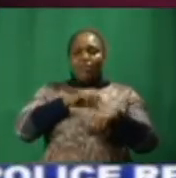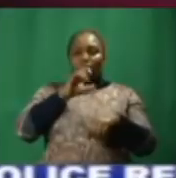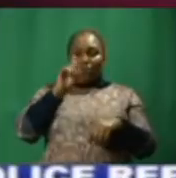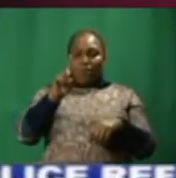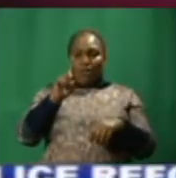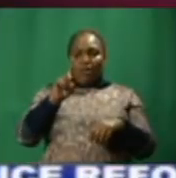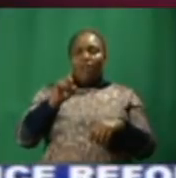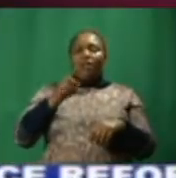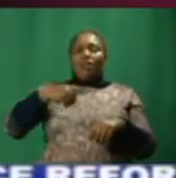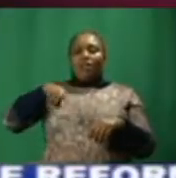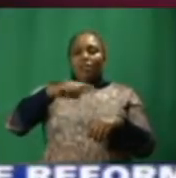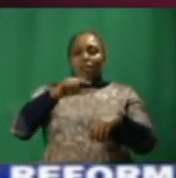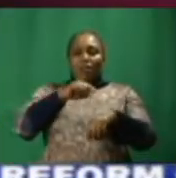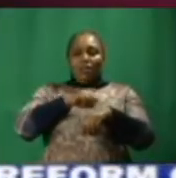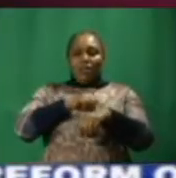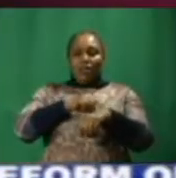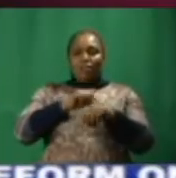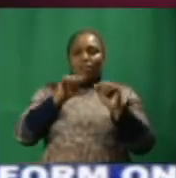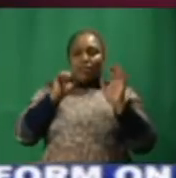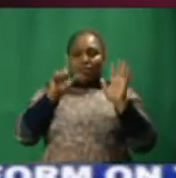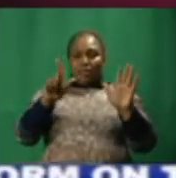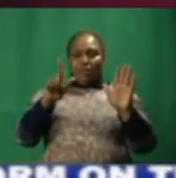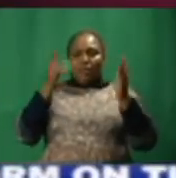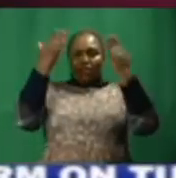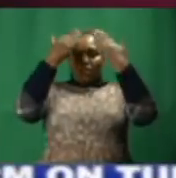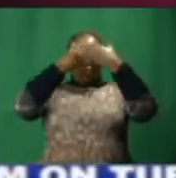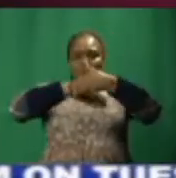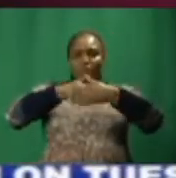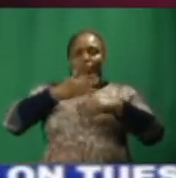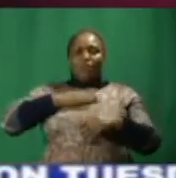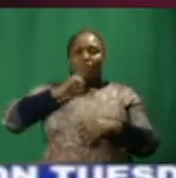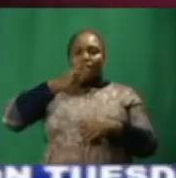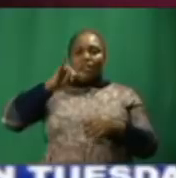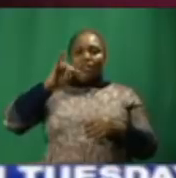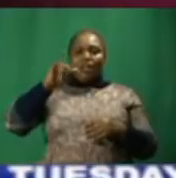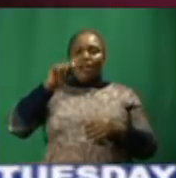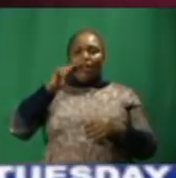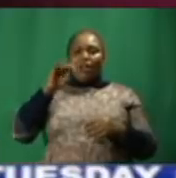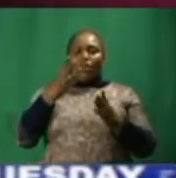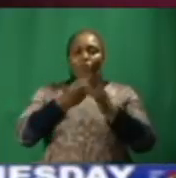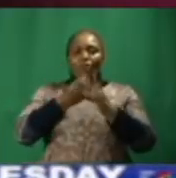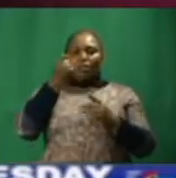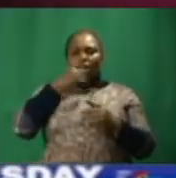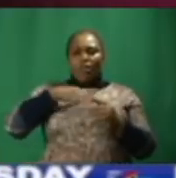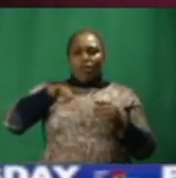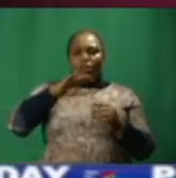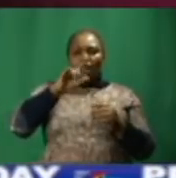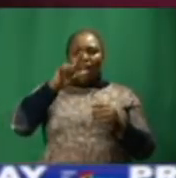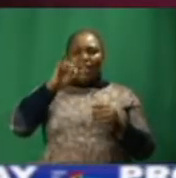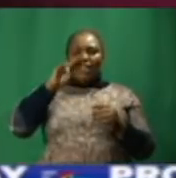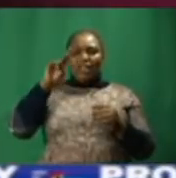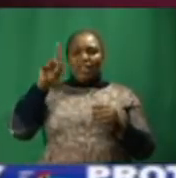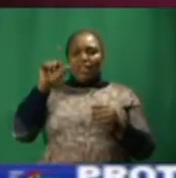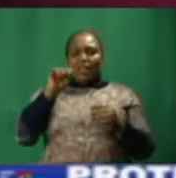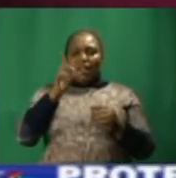ke letiphelele ngensimbi yesikhombisa Ntsambama. Mina ke Giyane Msibi ngina Nelisiwe Lushaba kanye ke nalinda Dlamini